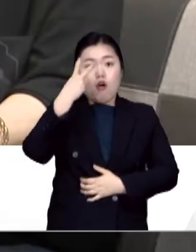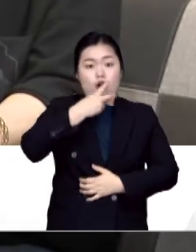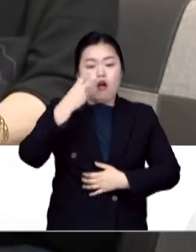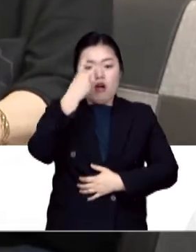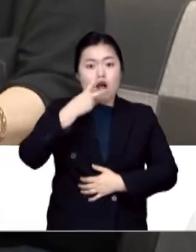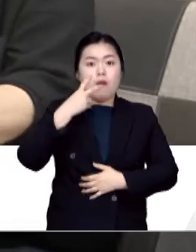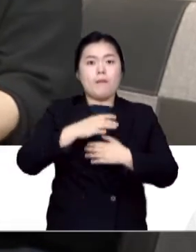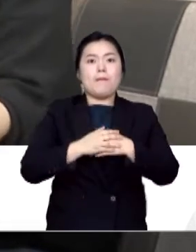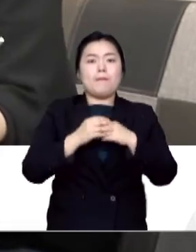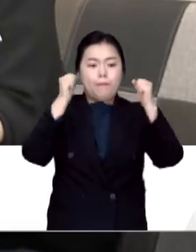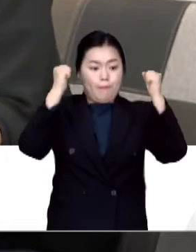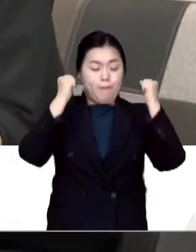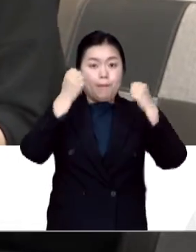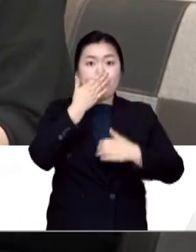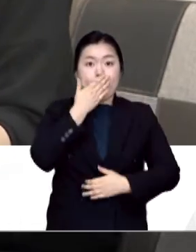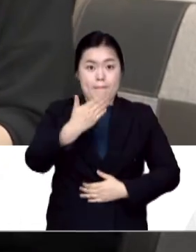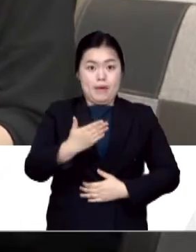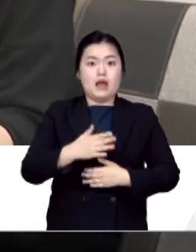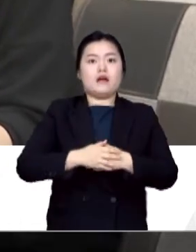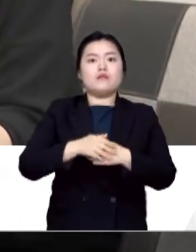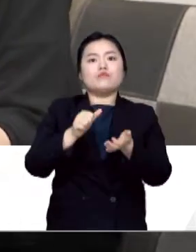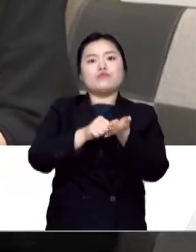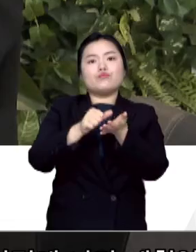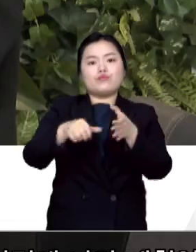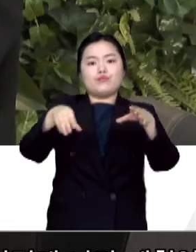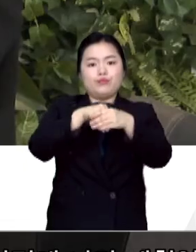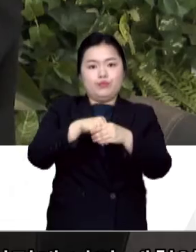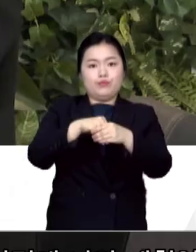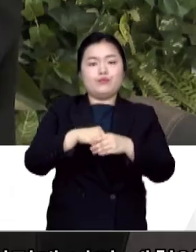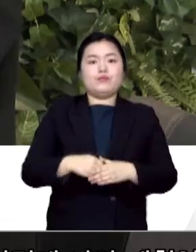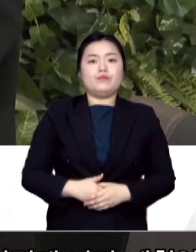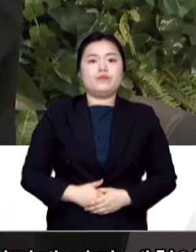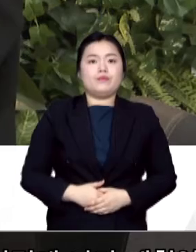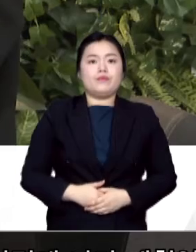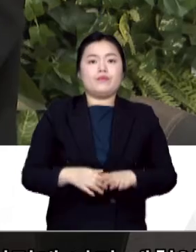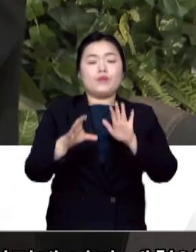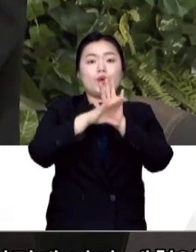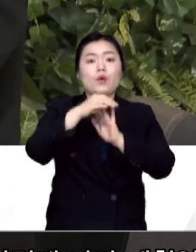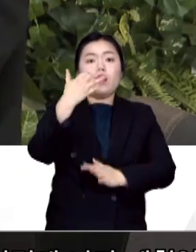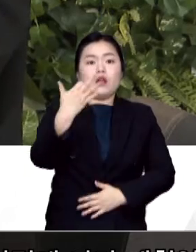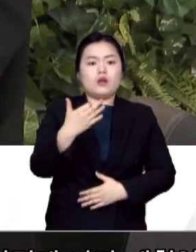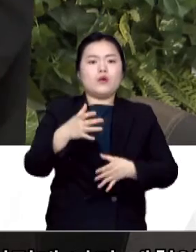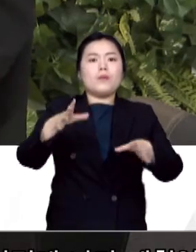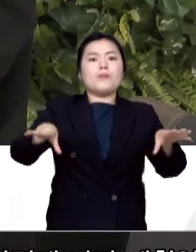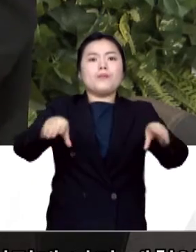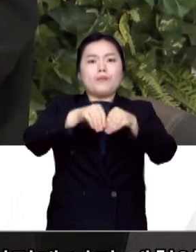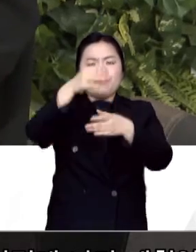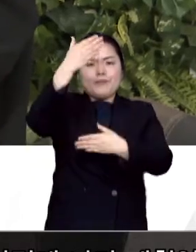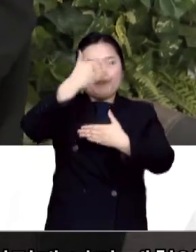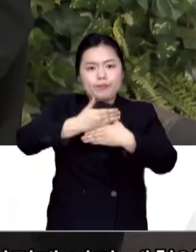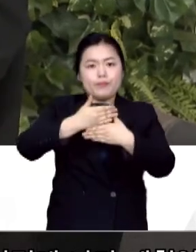관리를 돕는 다양한 지원 물품으로 구성됐습니다. 우리 시는 코로나19